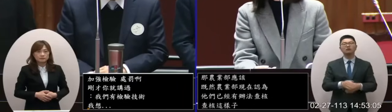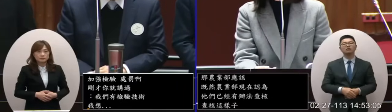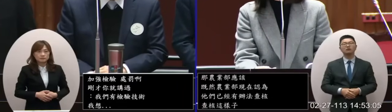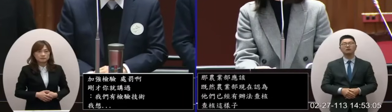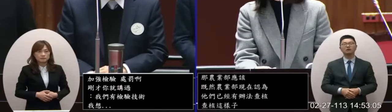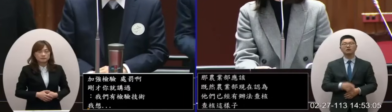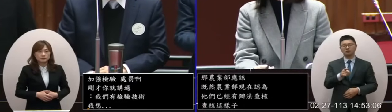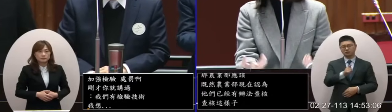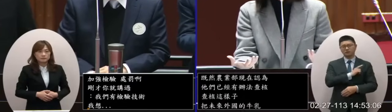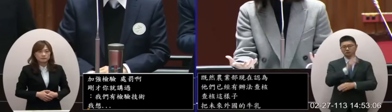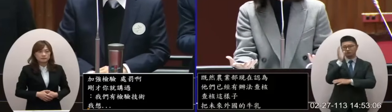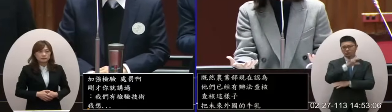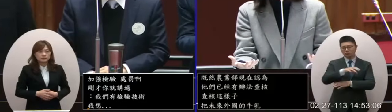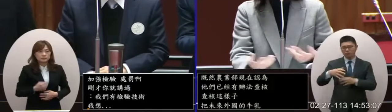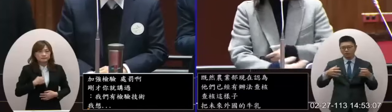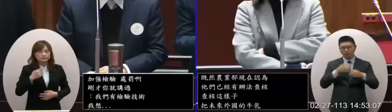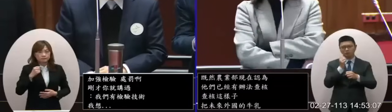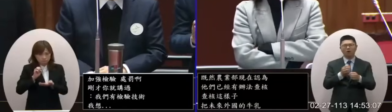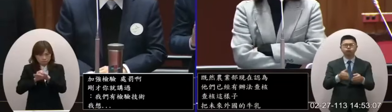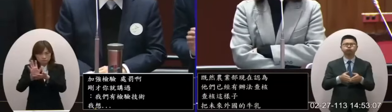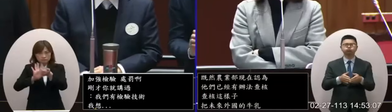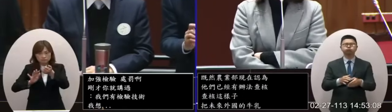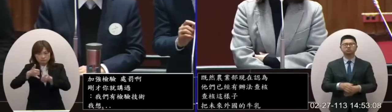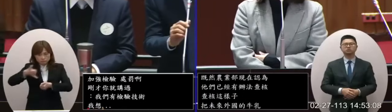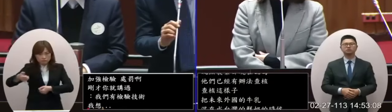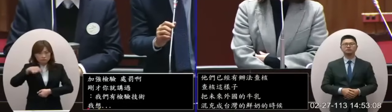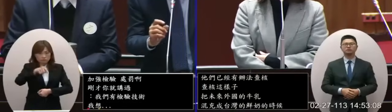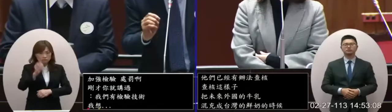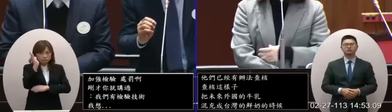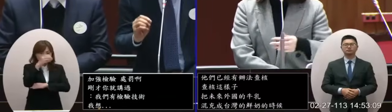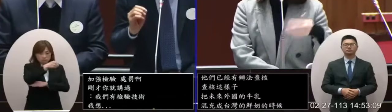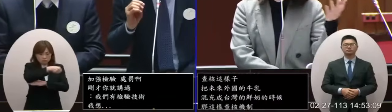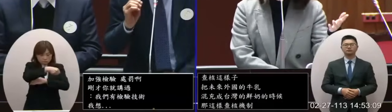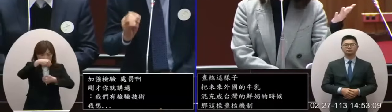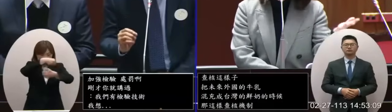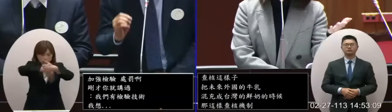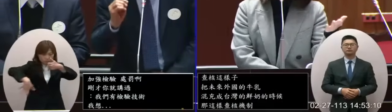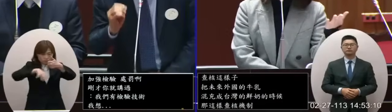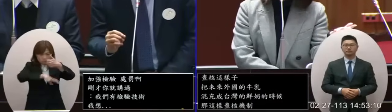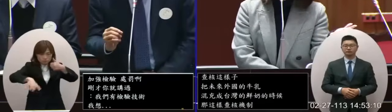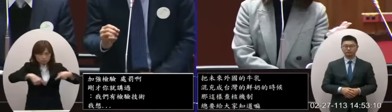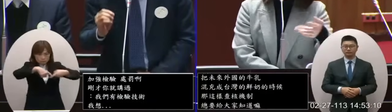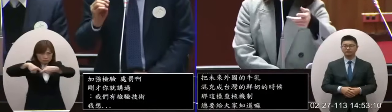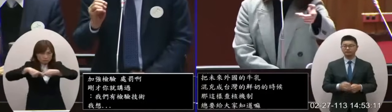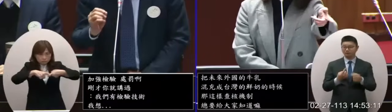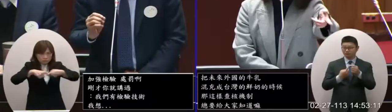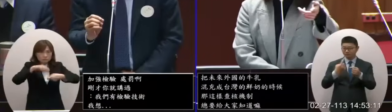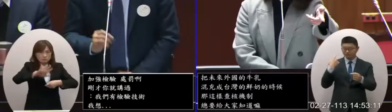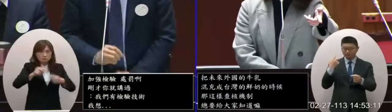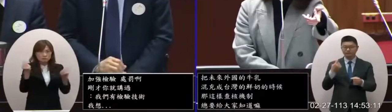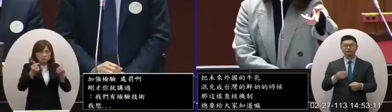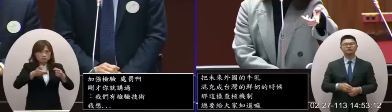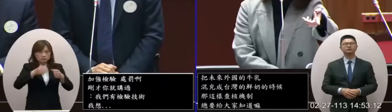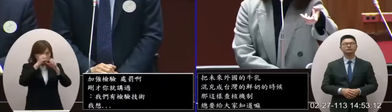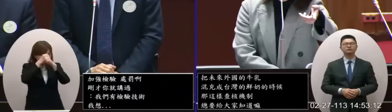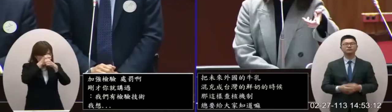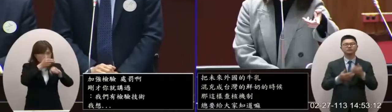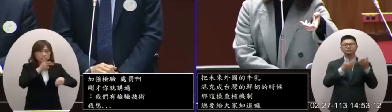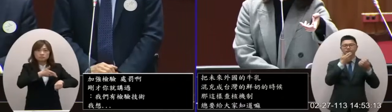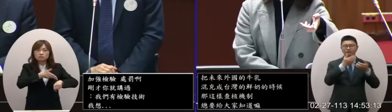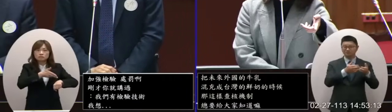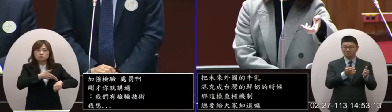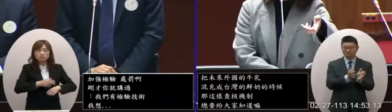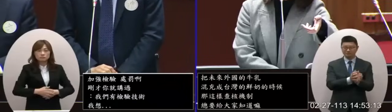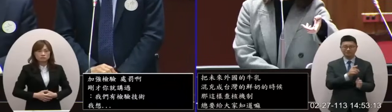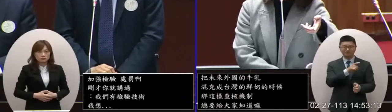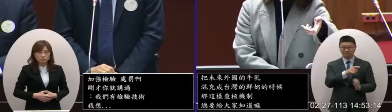要跨部会合作啊，是不是？ 我跟委员报告哈，我们都有跨部会的合作，包括我们的检验的技术。 去年的时候，卫福部还